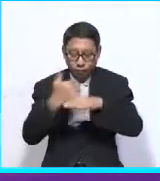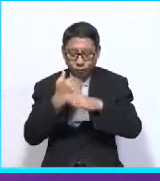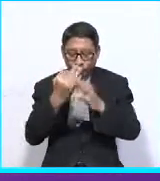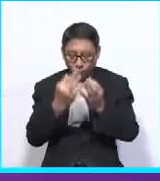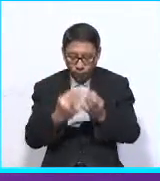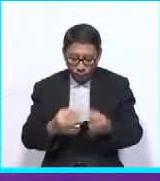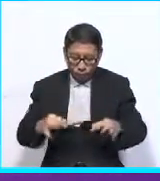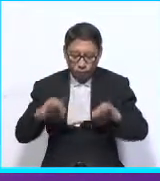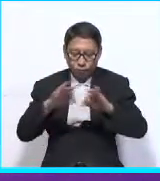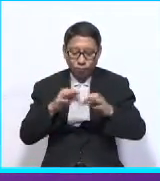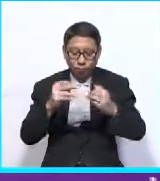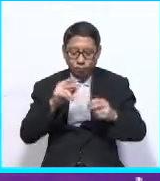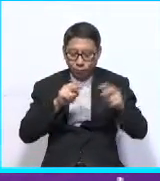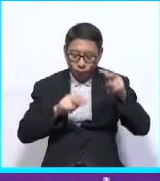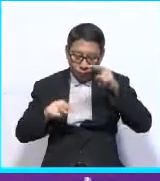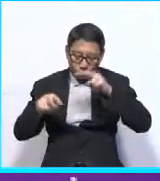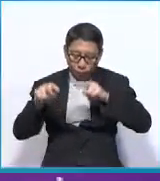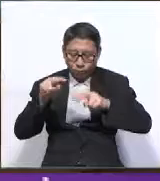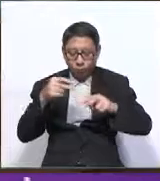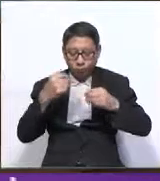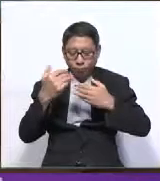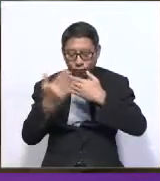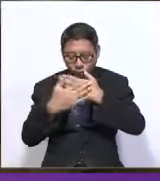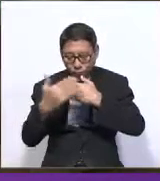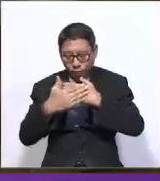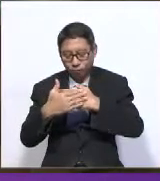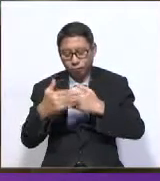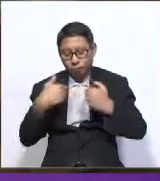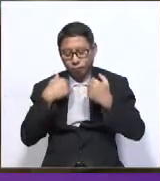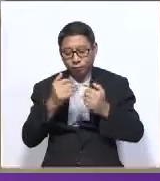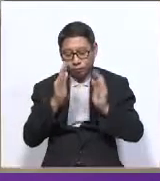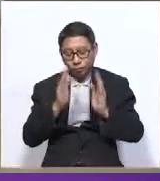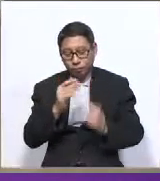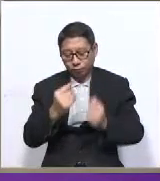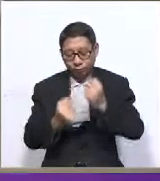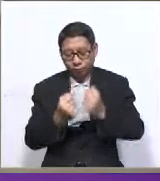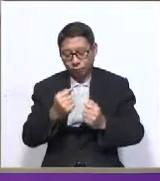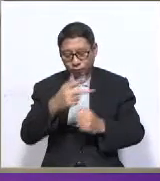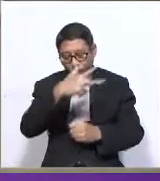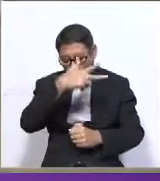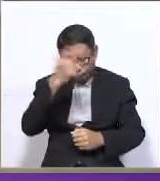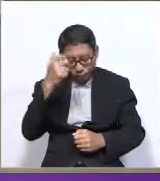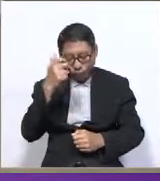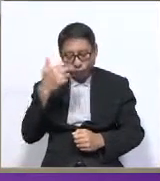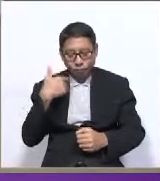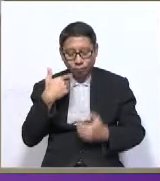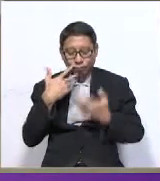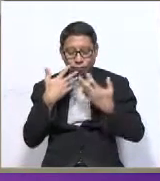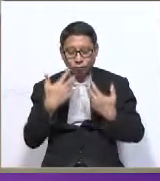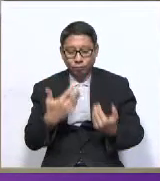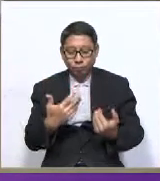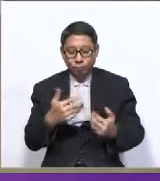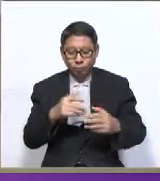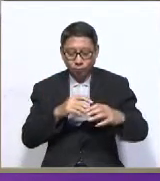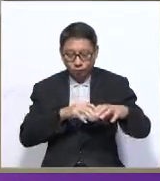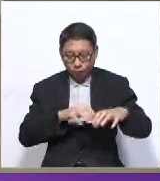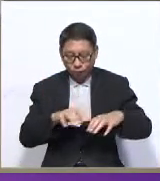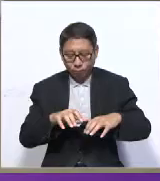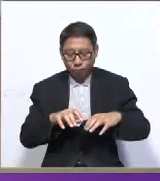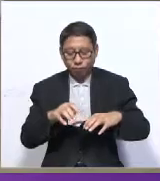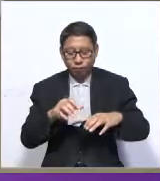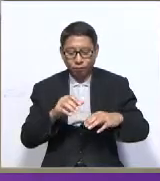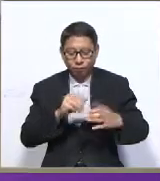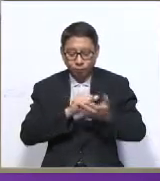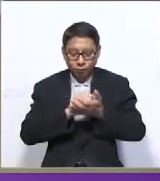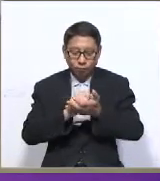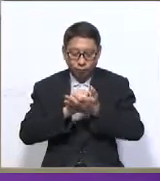างสายหลักก็จะต้องไปดูแลเหมือนกันคือไปเตือนกันเลยว่าคนขับรถก็ต้องไม่ประมาทดูแลแล้วก็จัดจุดเรื่องของ